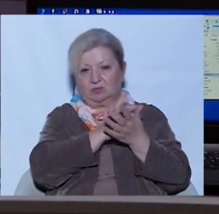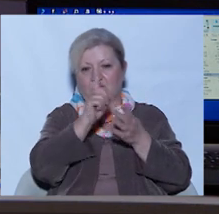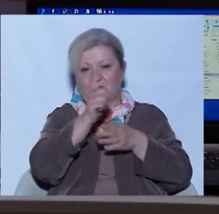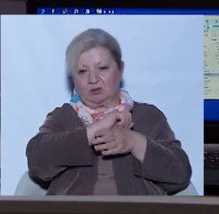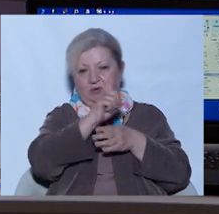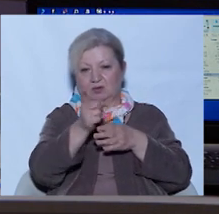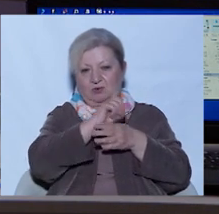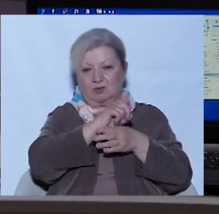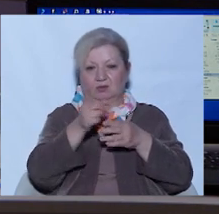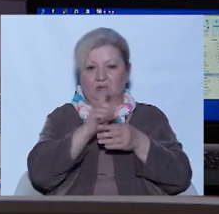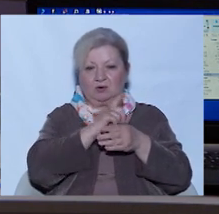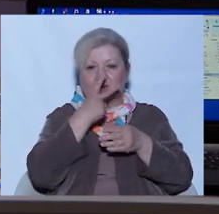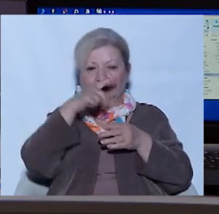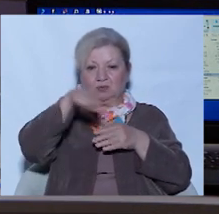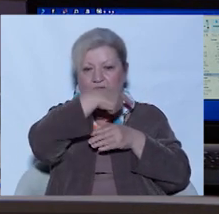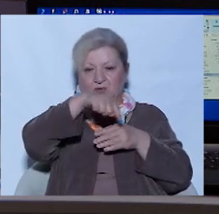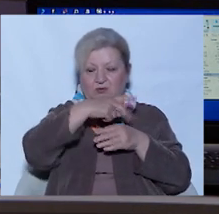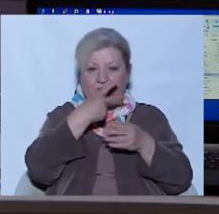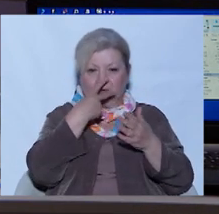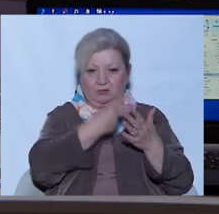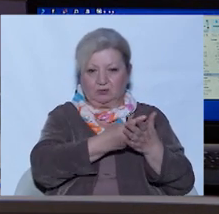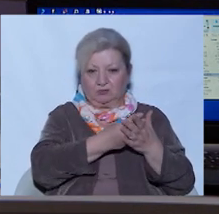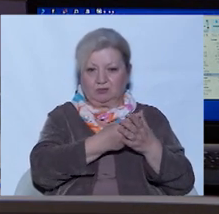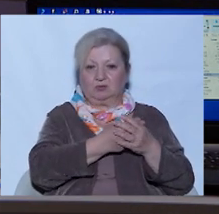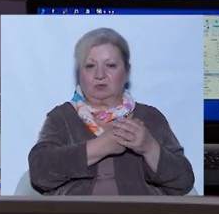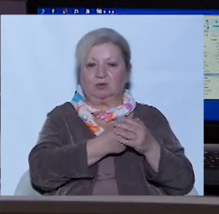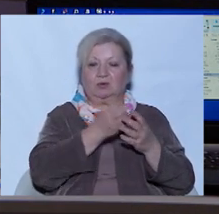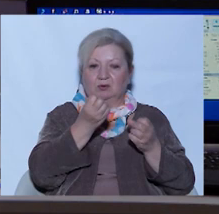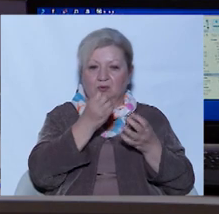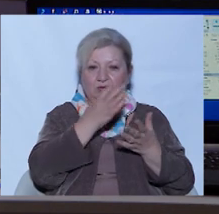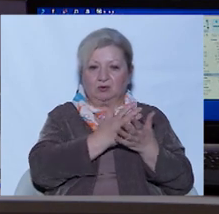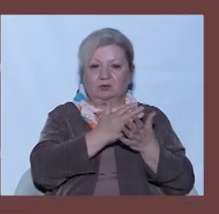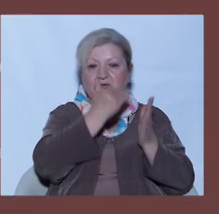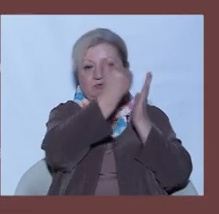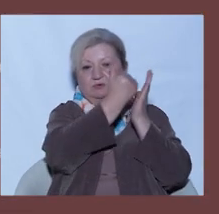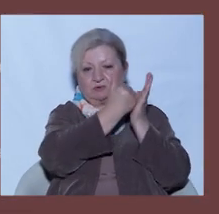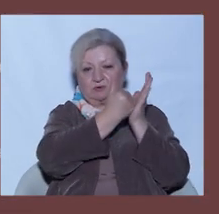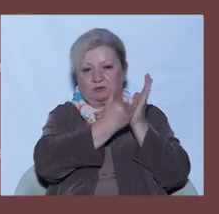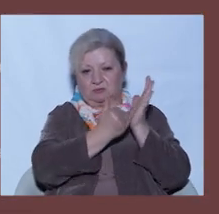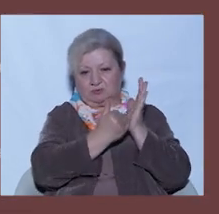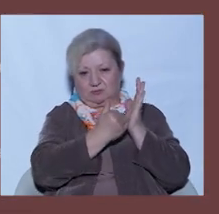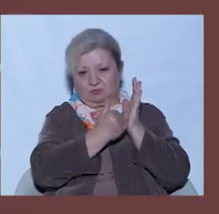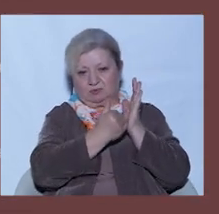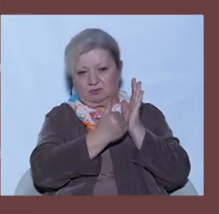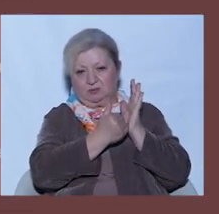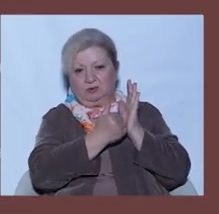რხევები ვიზუალურად გამოისახება და შემდეგ გვაქვს ცხრილი,